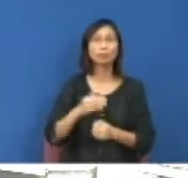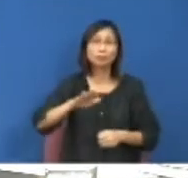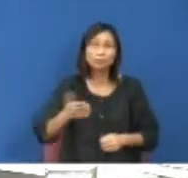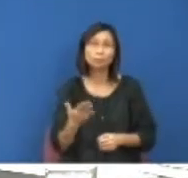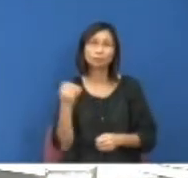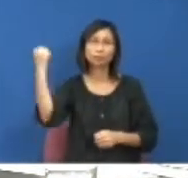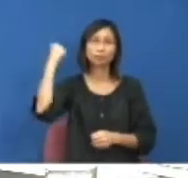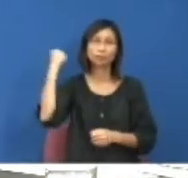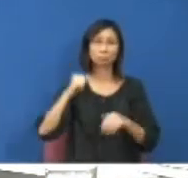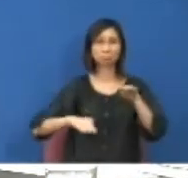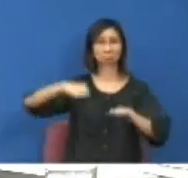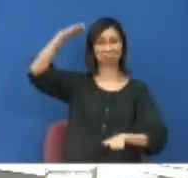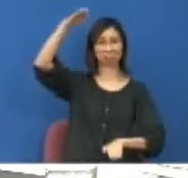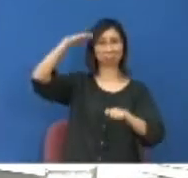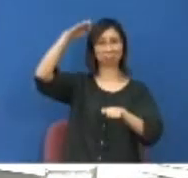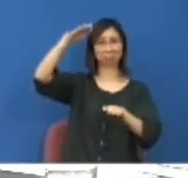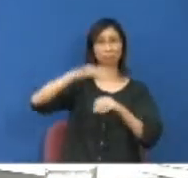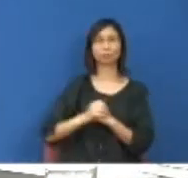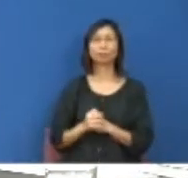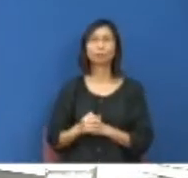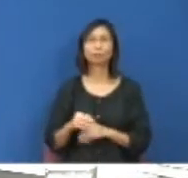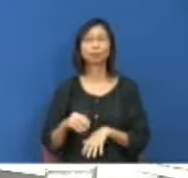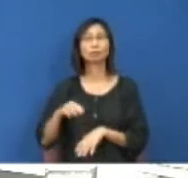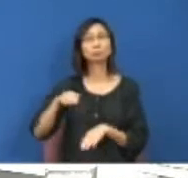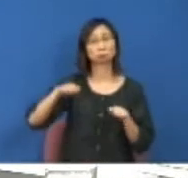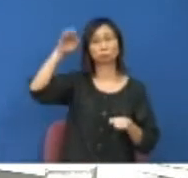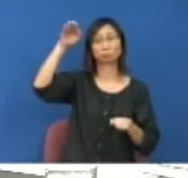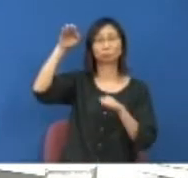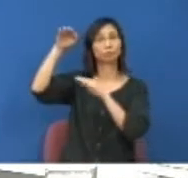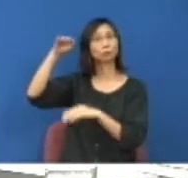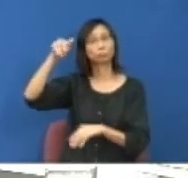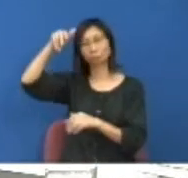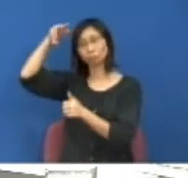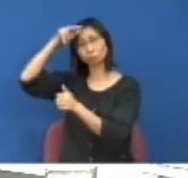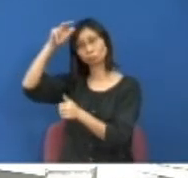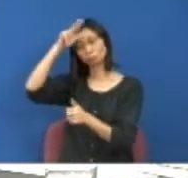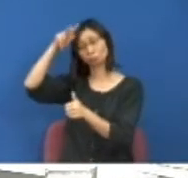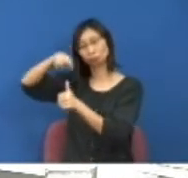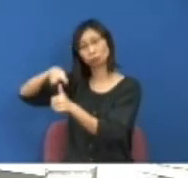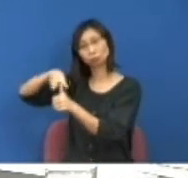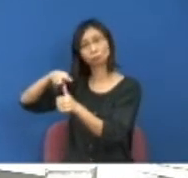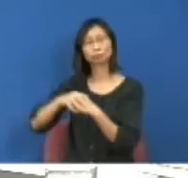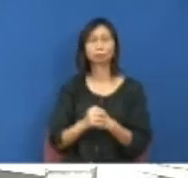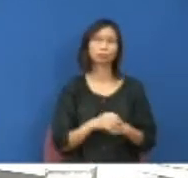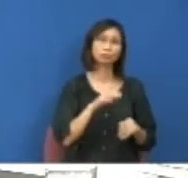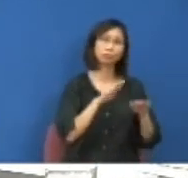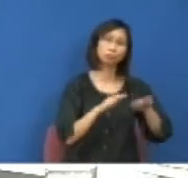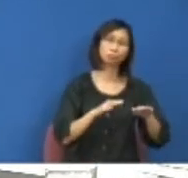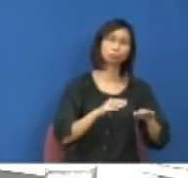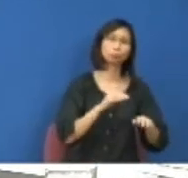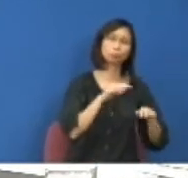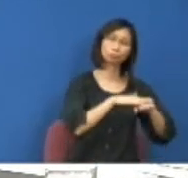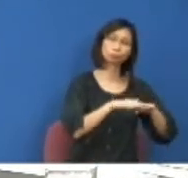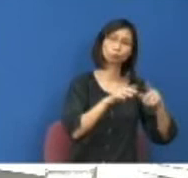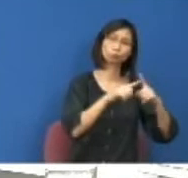看到的就是說即係統治階級去鬥爭我哋啊嘛 ，OK？ 咁 it's a war on us， 即係話其實係佢哋向我哋宣戰。當